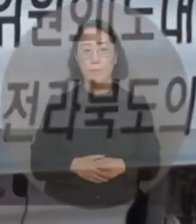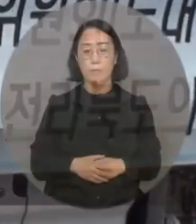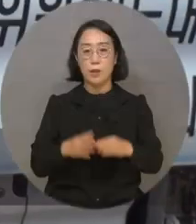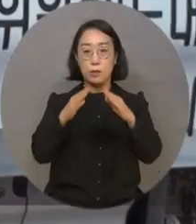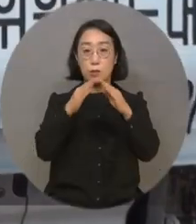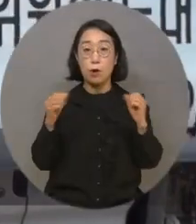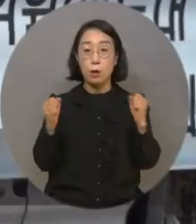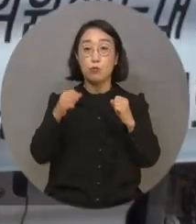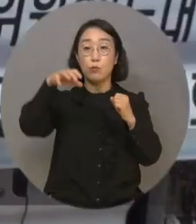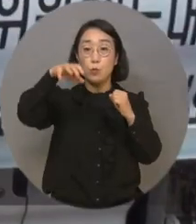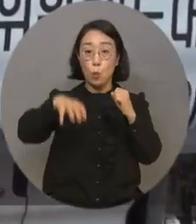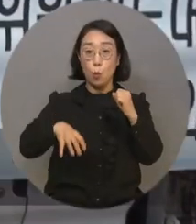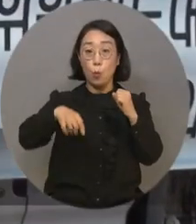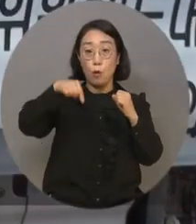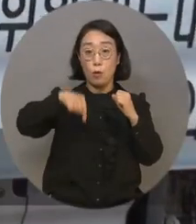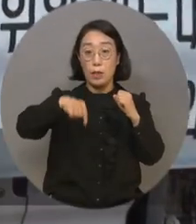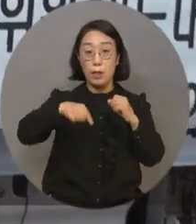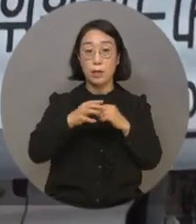전라북도에는